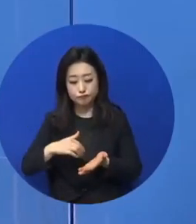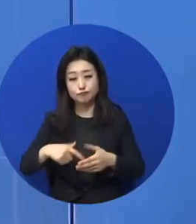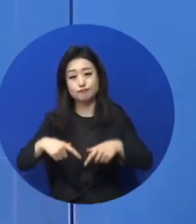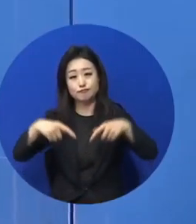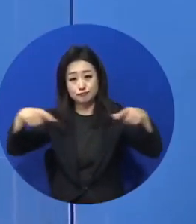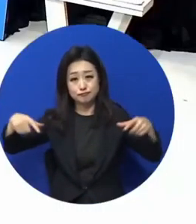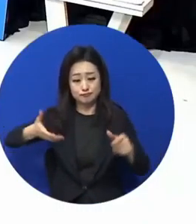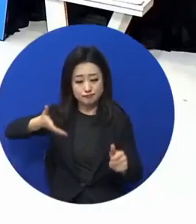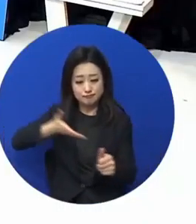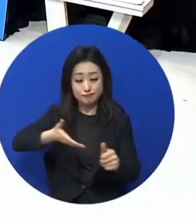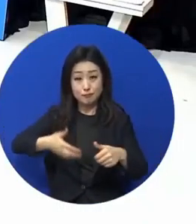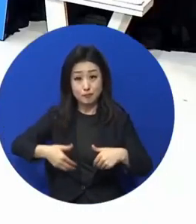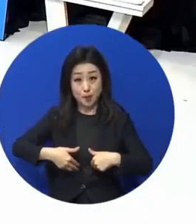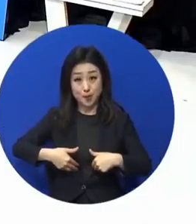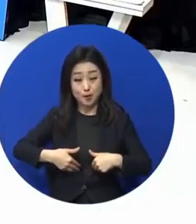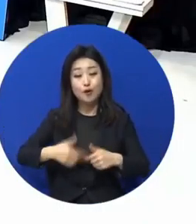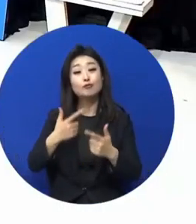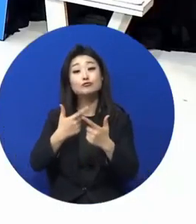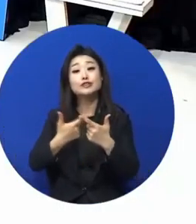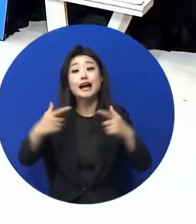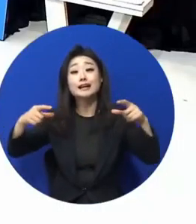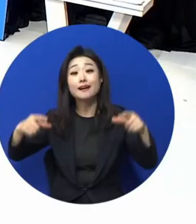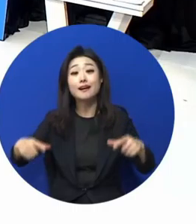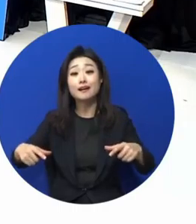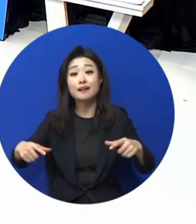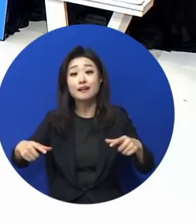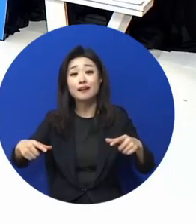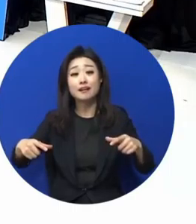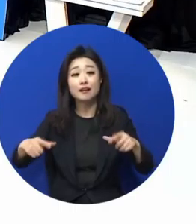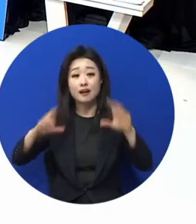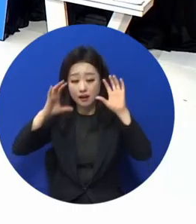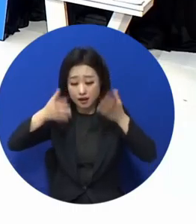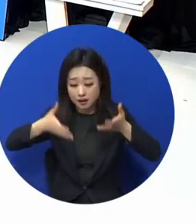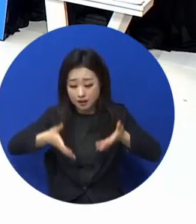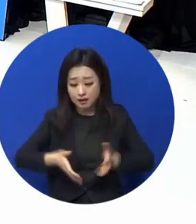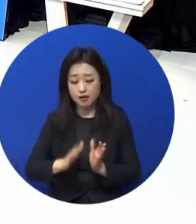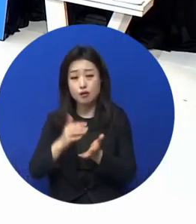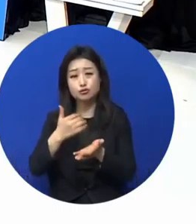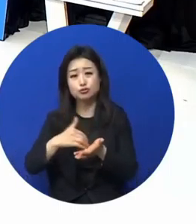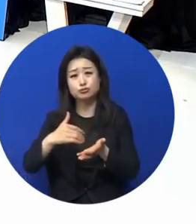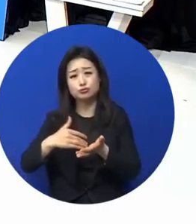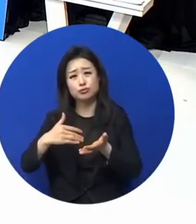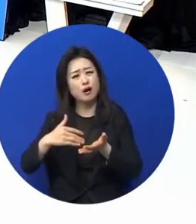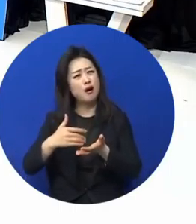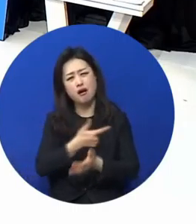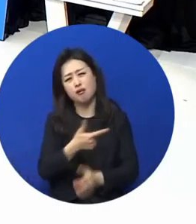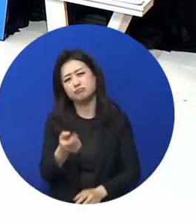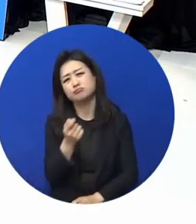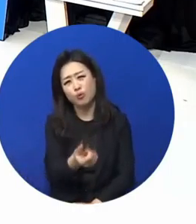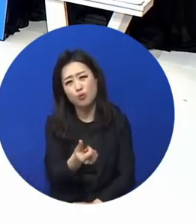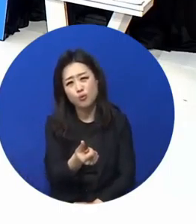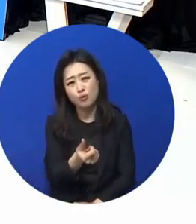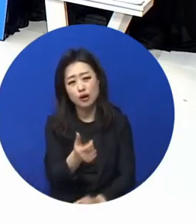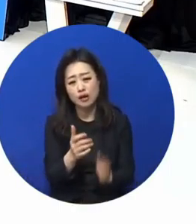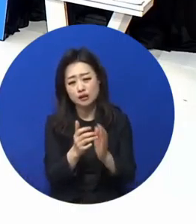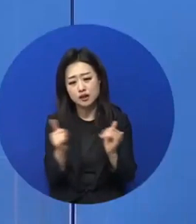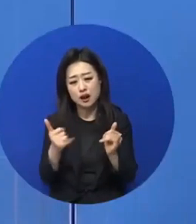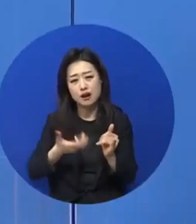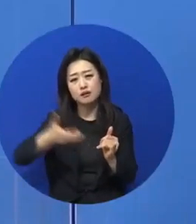출산과 관련해서 부산은 지금 그야말로 출생률 자체가 너무 낮은 도시입니다. 인구가 자꾸